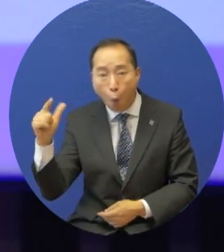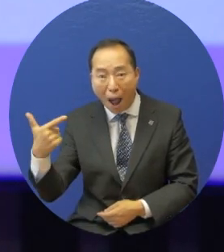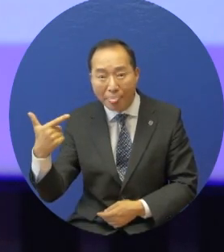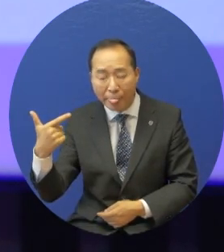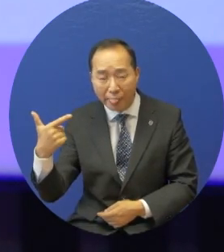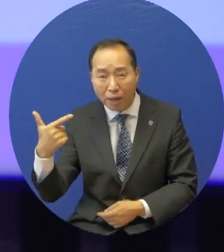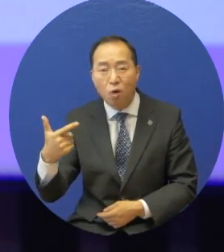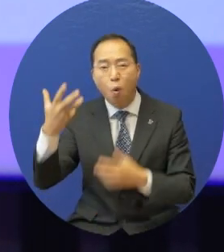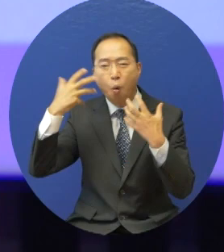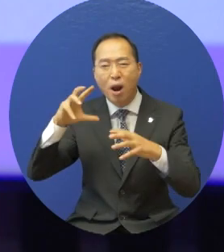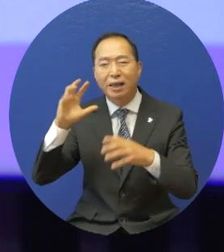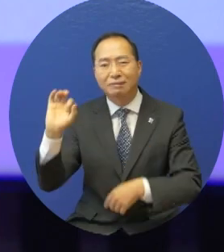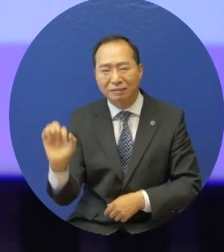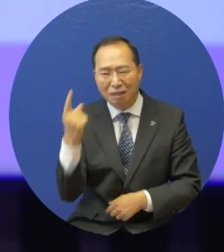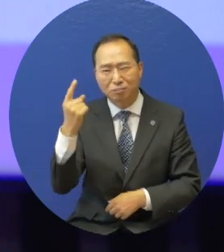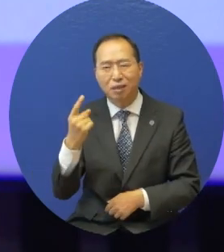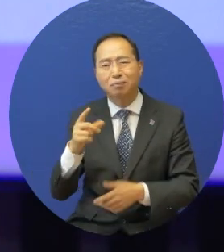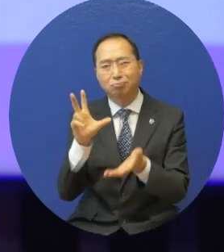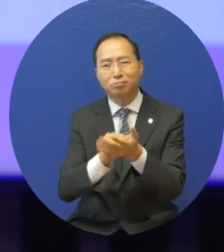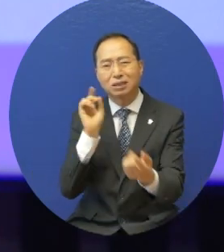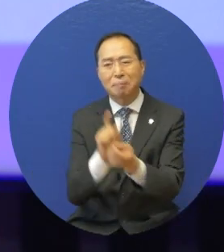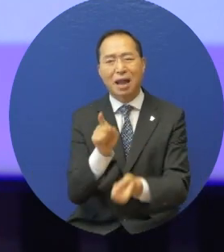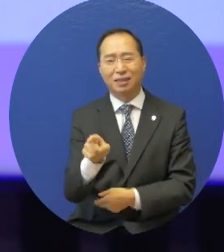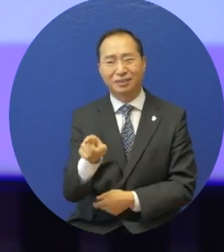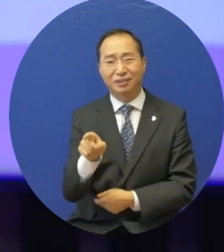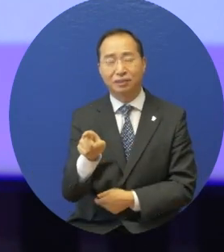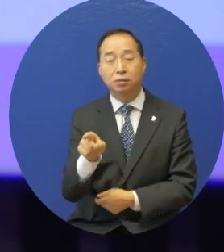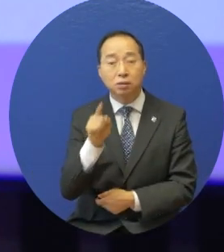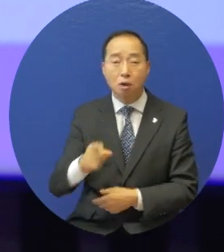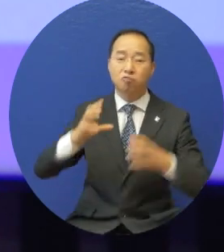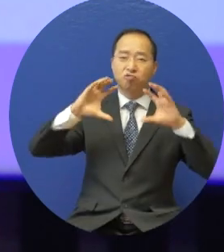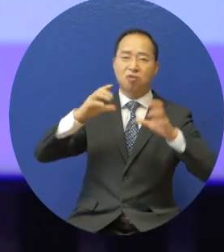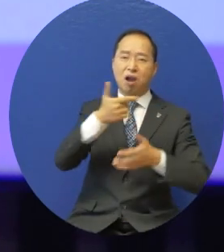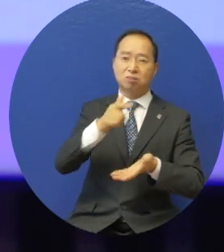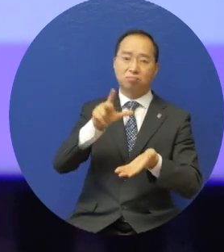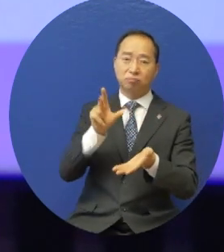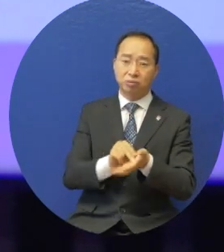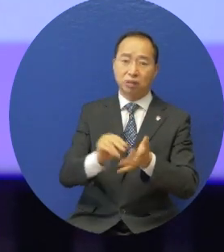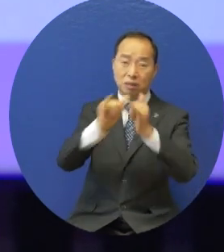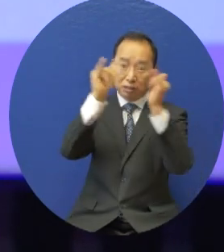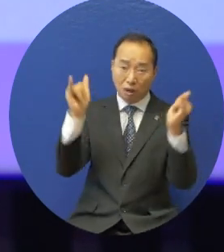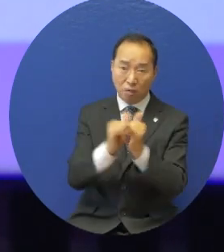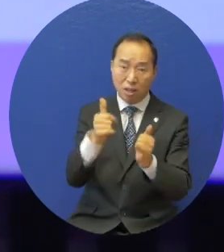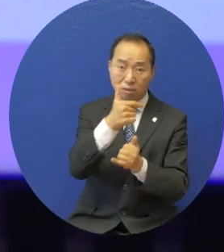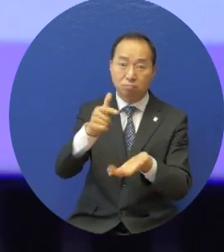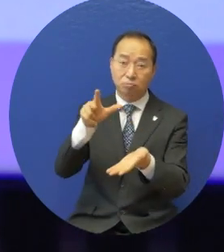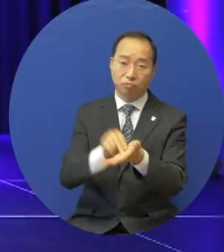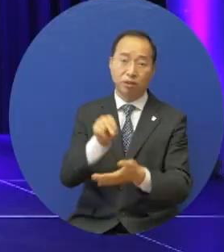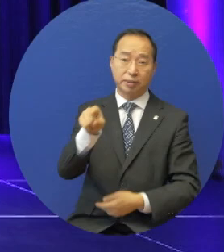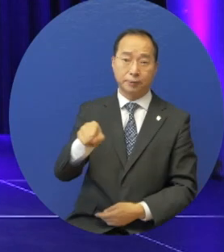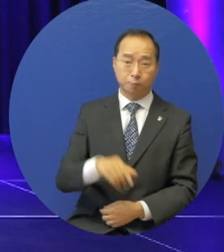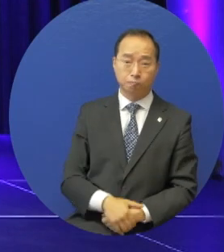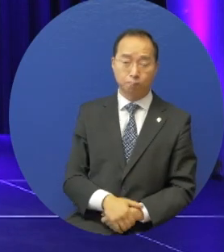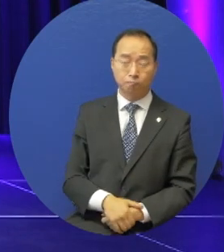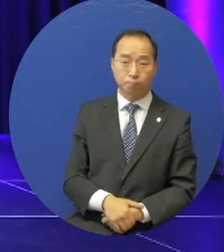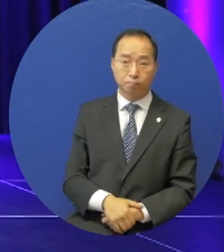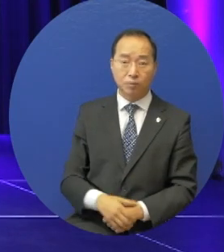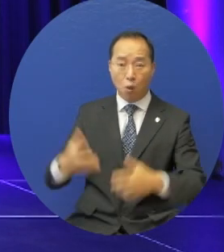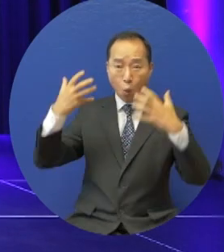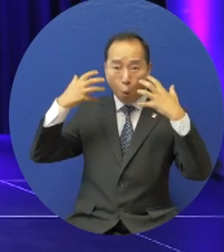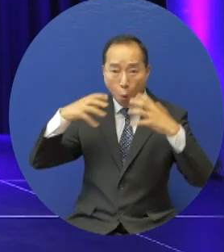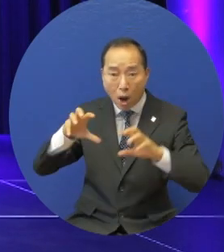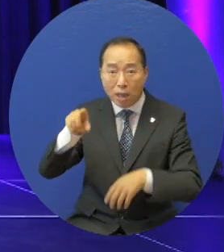호자 호환이라고 해요. 그러니까 이 호환은요 국가적인 문제이기도 하고 사회적인 문제이기도 합니다. 그러니까